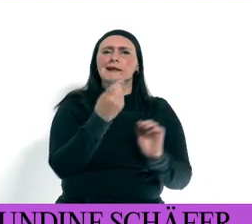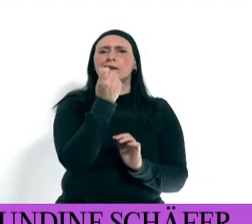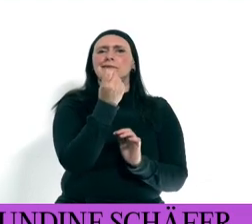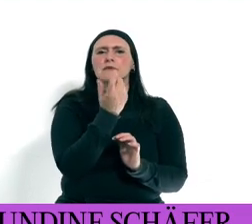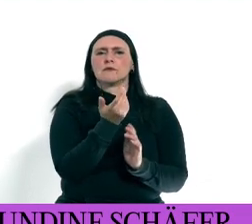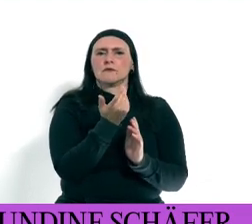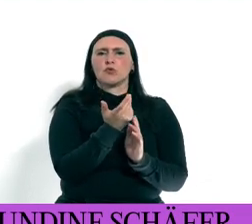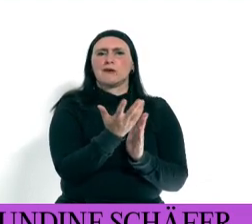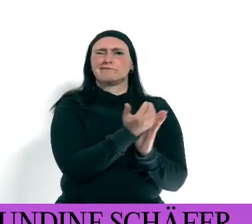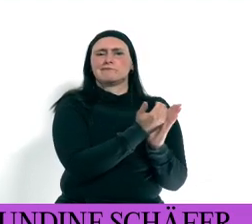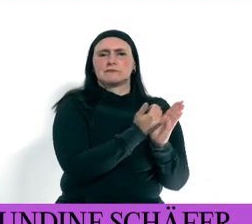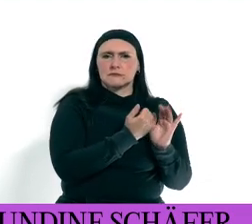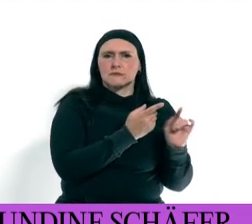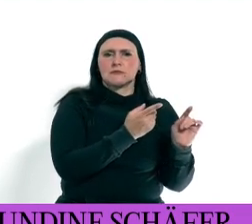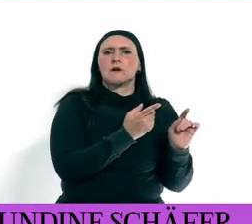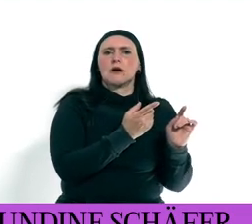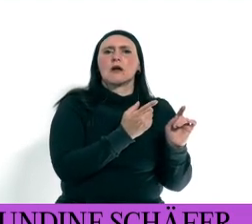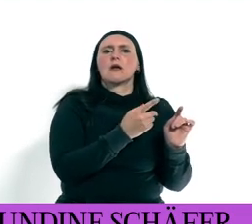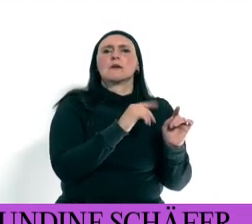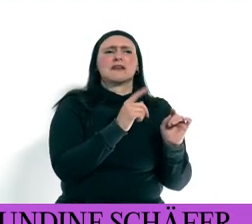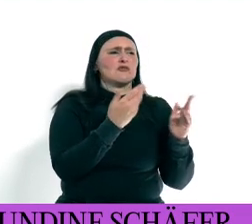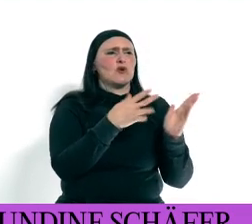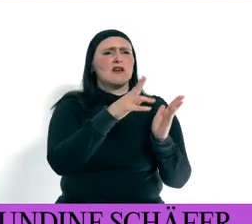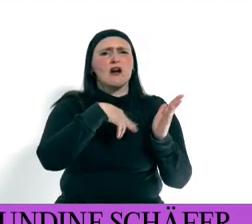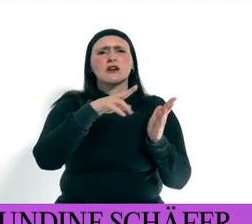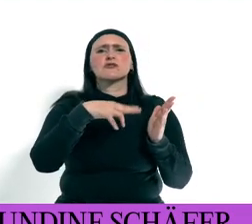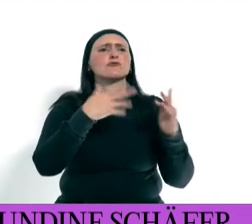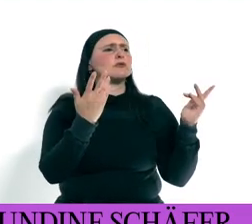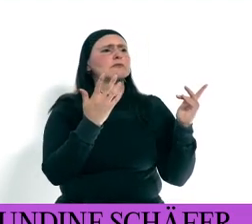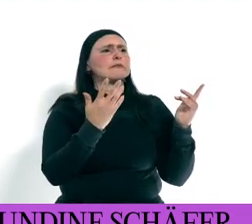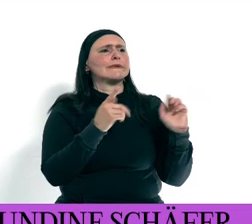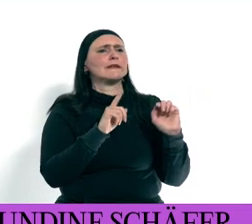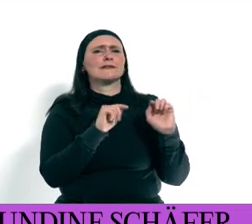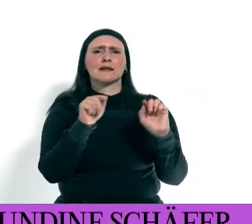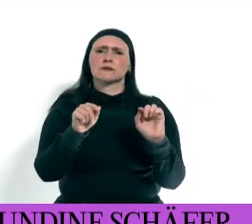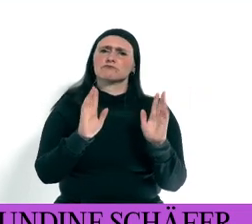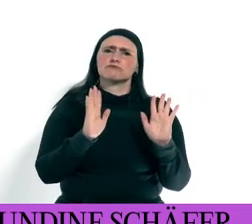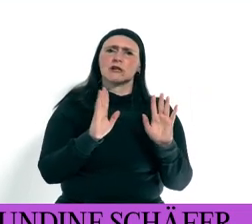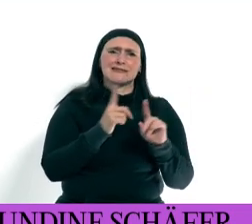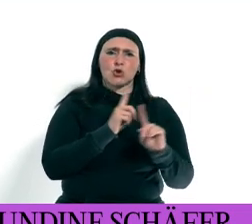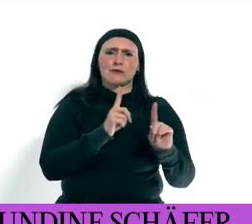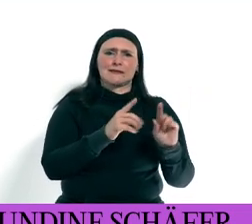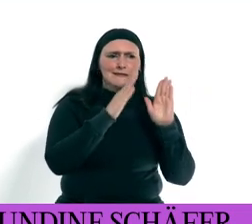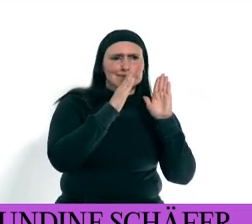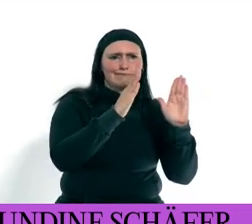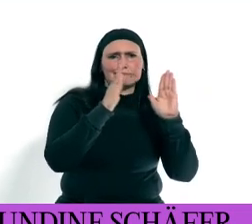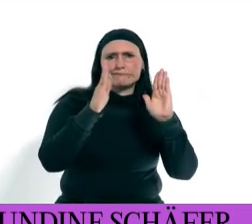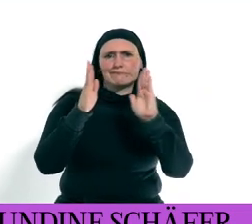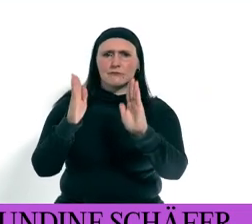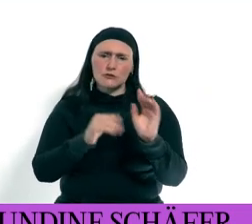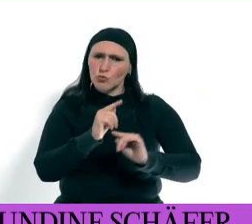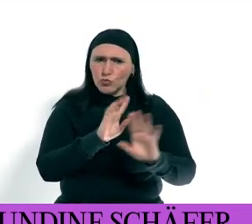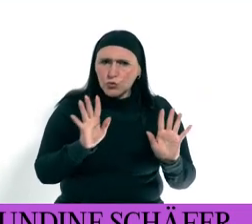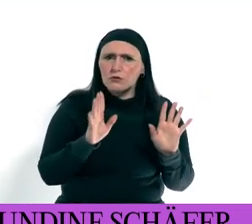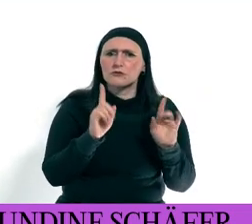und Galerien, aber es gab praktisch keinen Raum, an dem KünstlerInnen zusammenkommen könnten und voneinander lernen